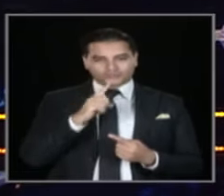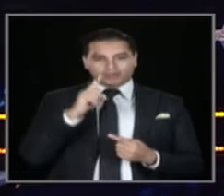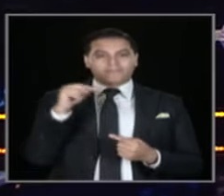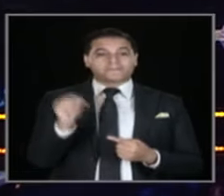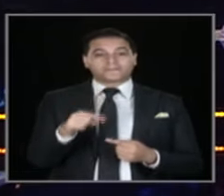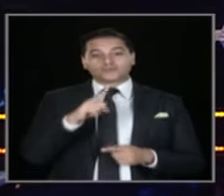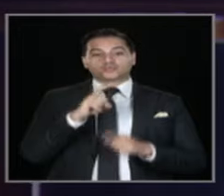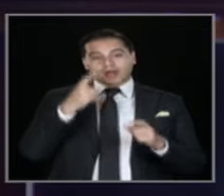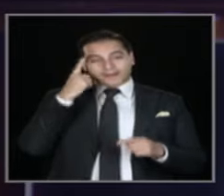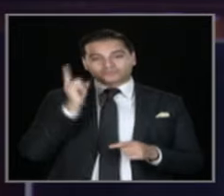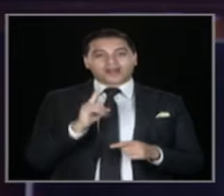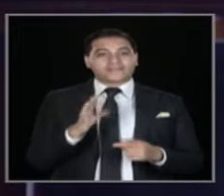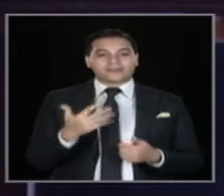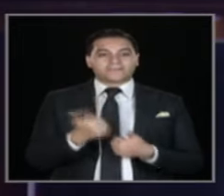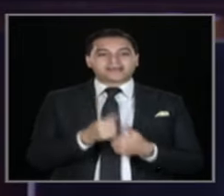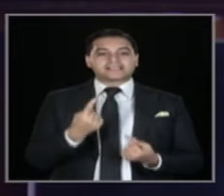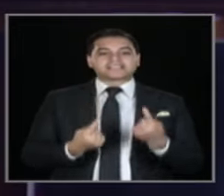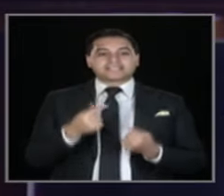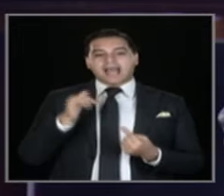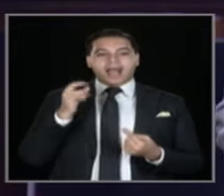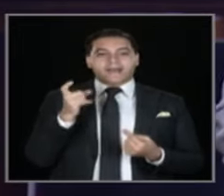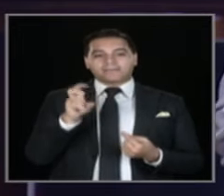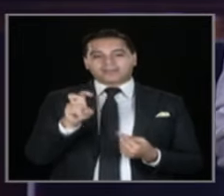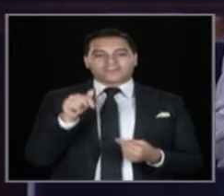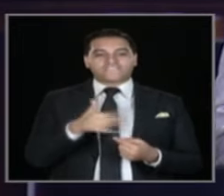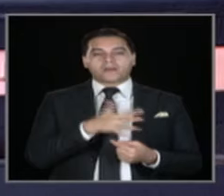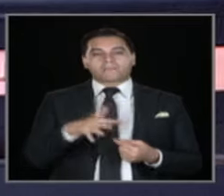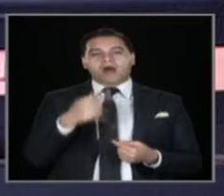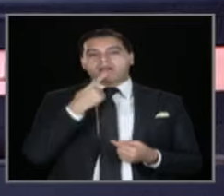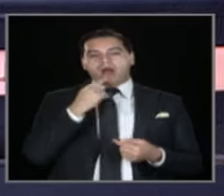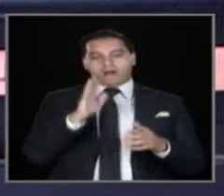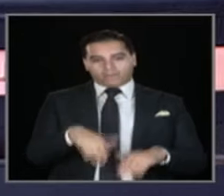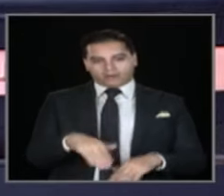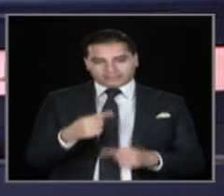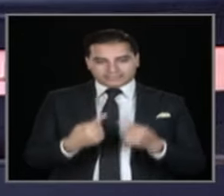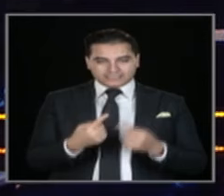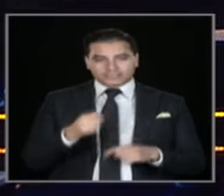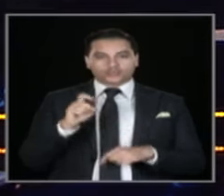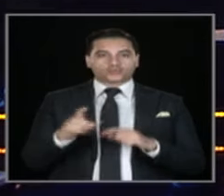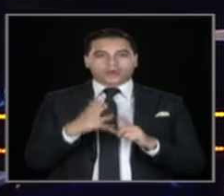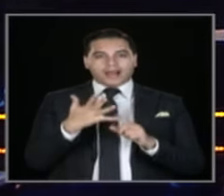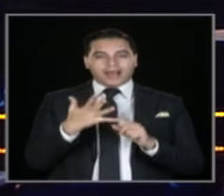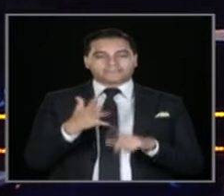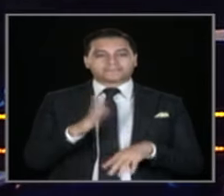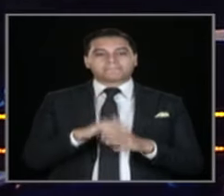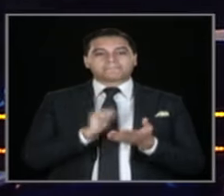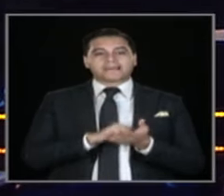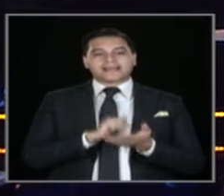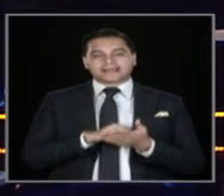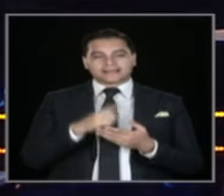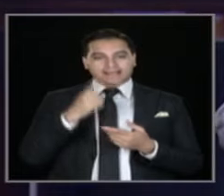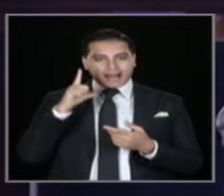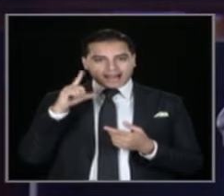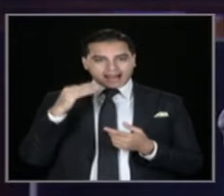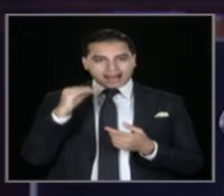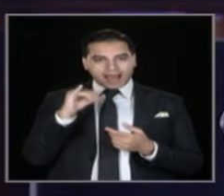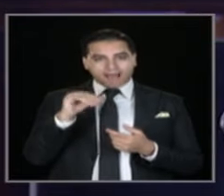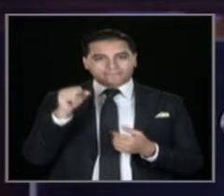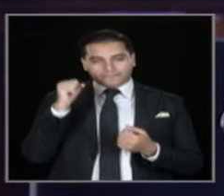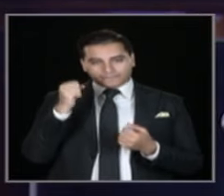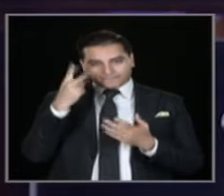اللي ما تجاوبتش. جزيرة آمنة في البحر الأحمر. السؤال الخامس، بيت من لحم